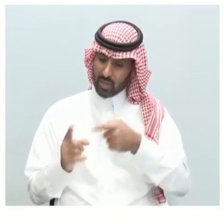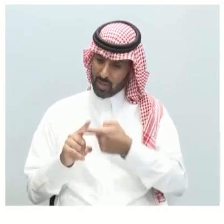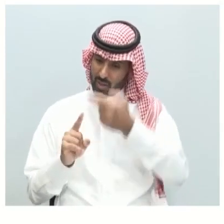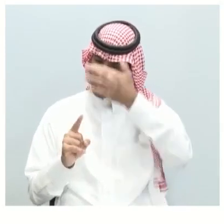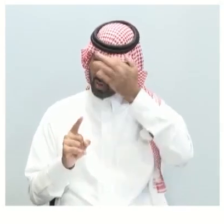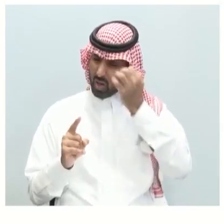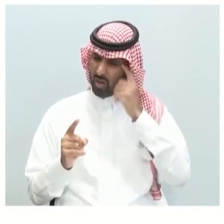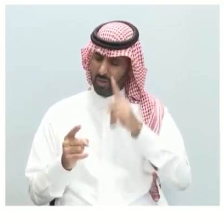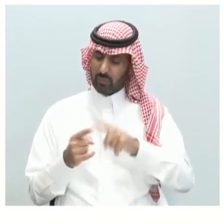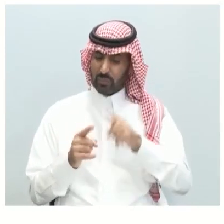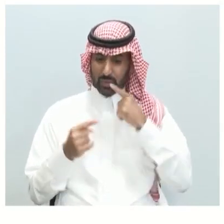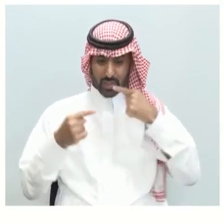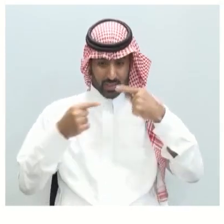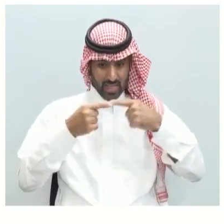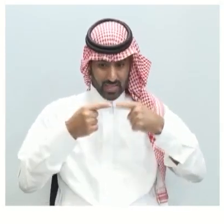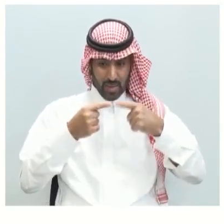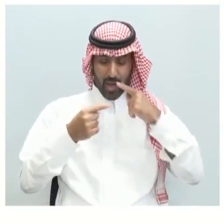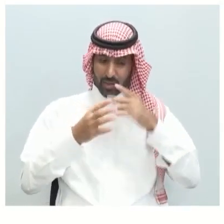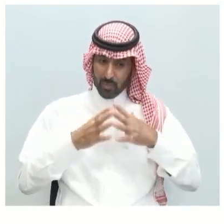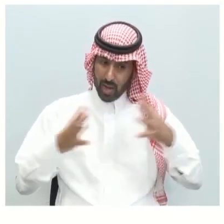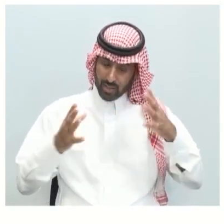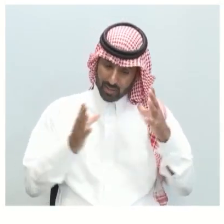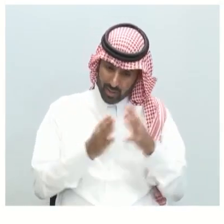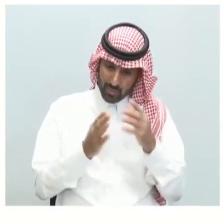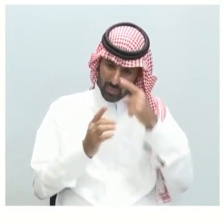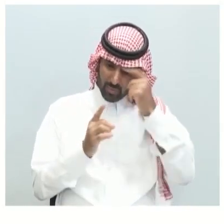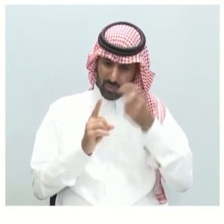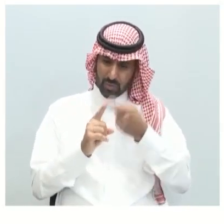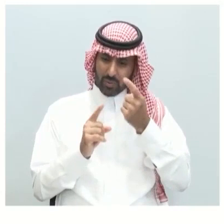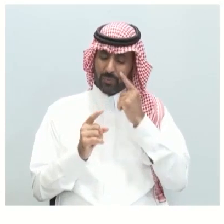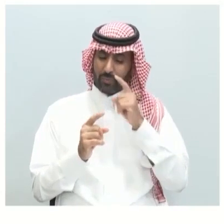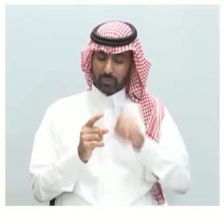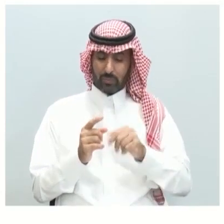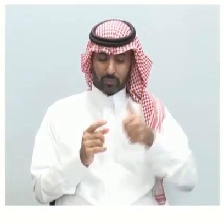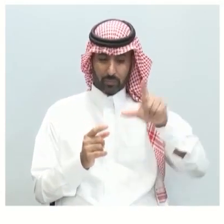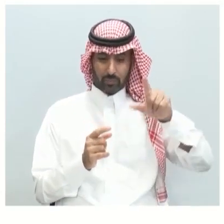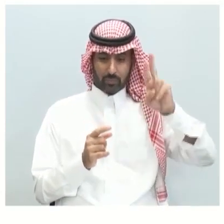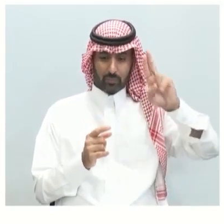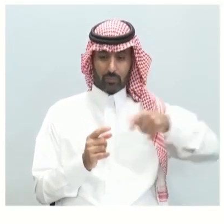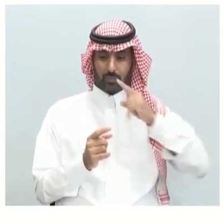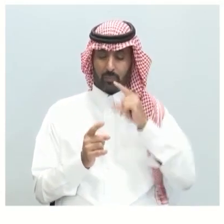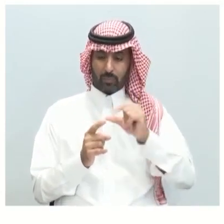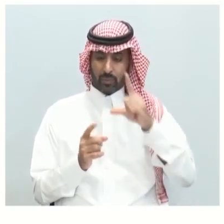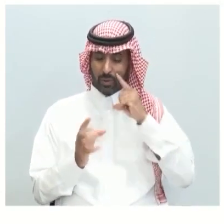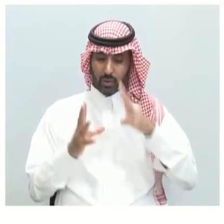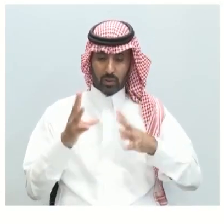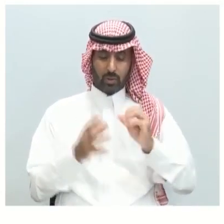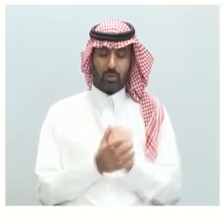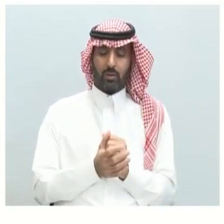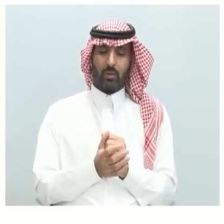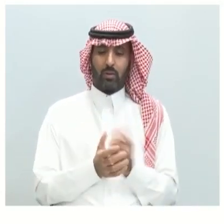الضغط يكون بتناسب عكسي مع الحجم سيقل الحجم الوحده هي اللتر وهي وحده قياس الحجم وهناك